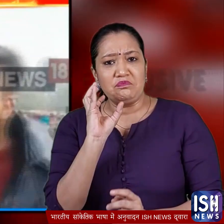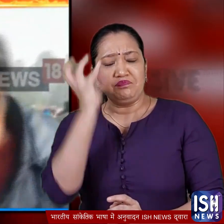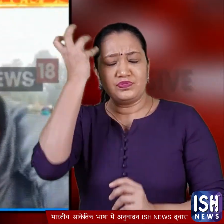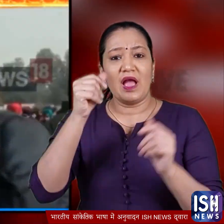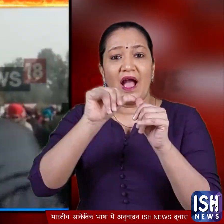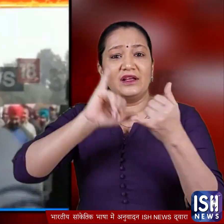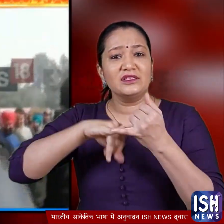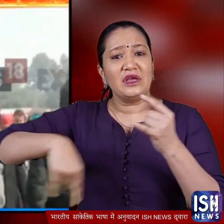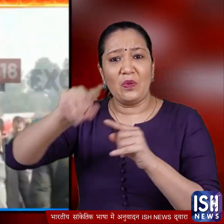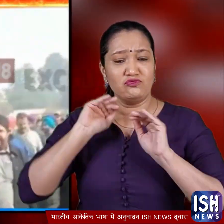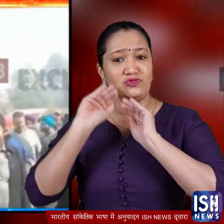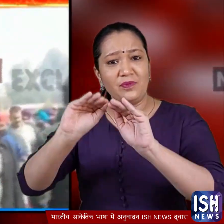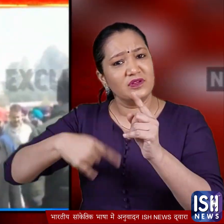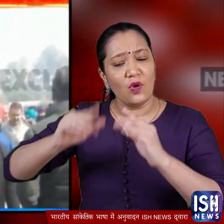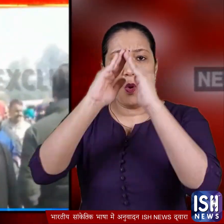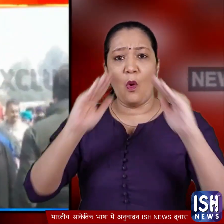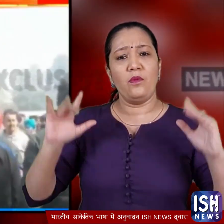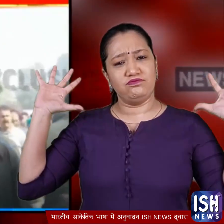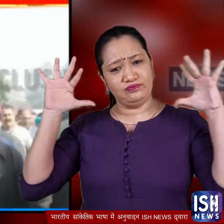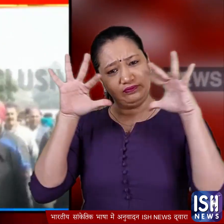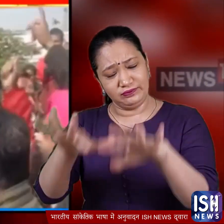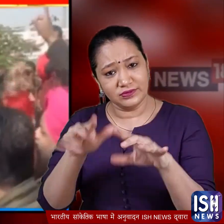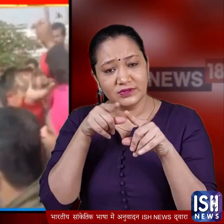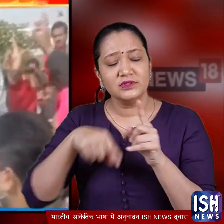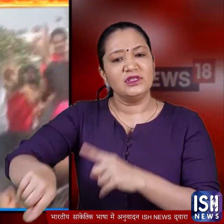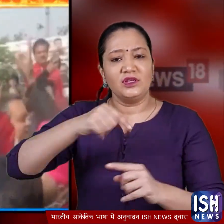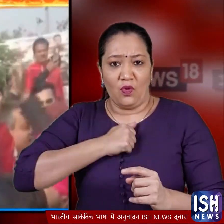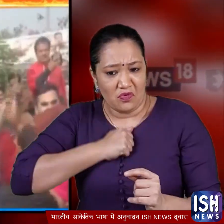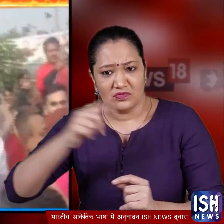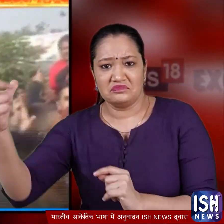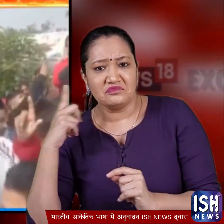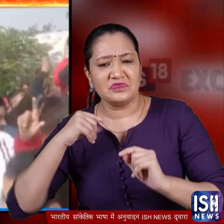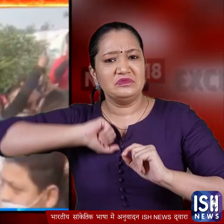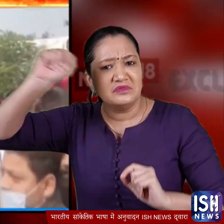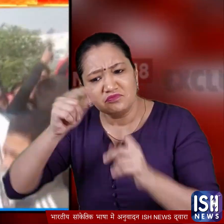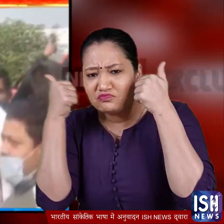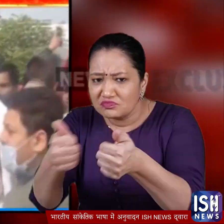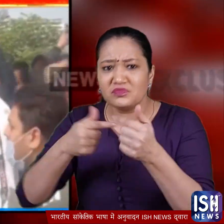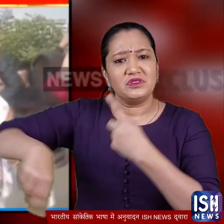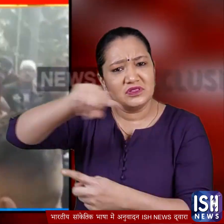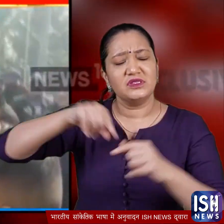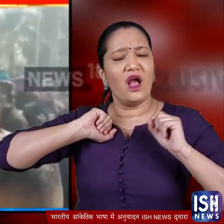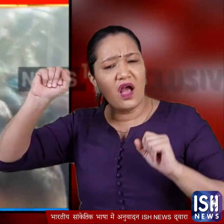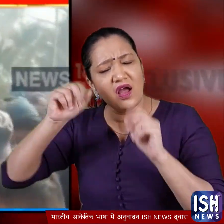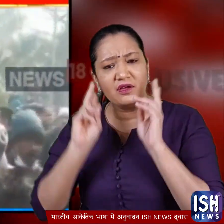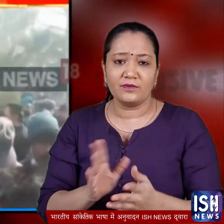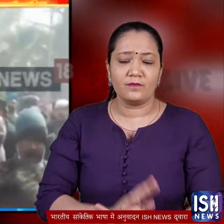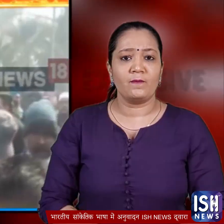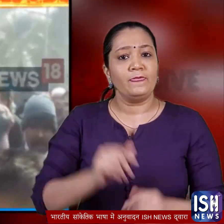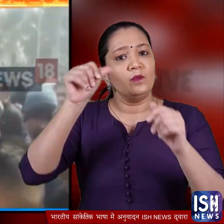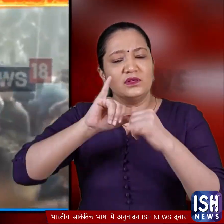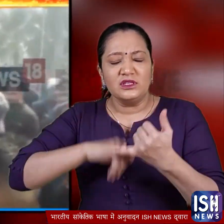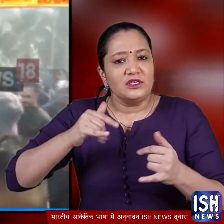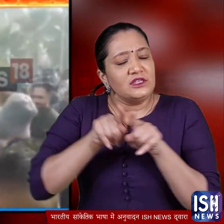जिससे खफा अंगद सिंह के समर्थक बड़ी संख्या में उनके आवास पर इकट्ठा हो गए और उन्होंने अपने नेता के समर्थन में जमकर नारेबाजी की। समर्थकों का जोश